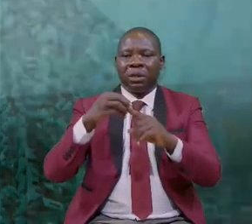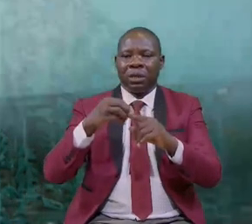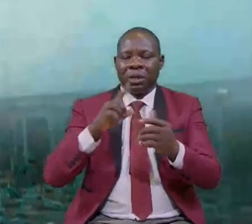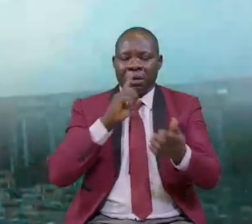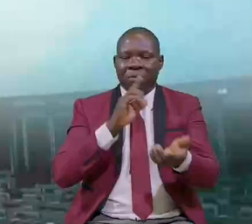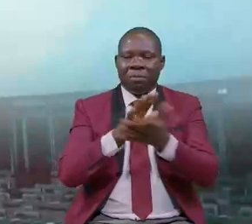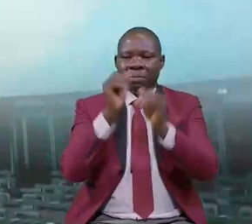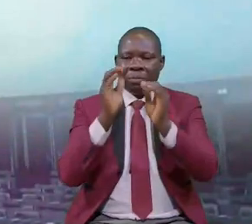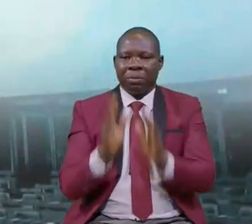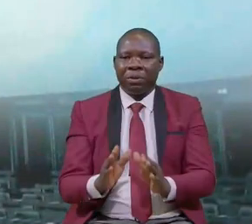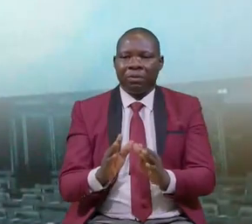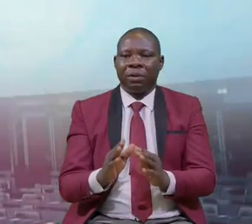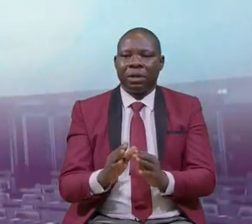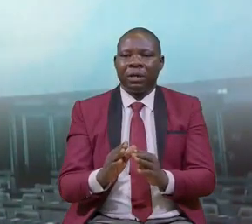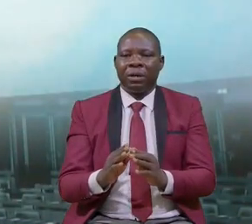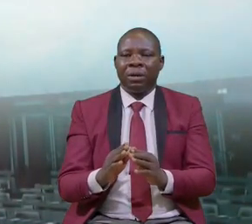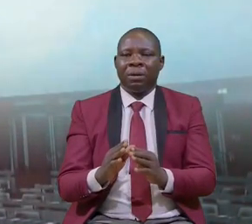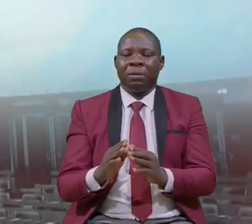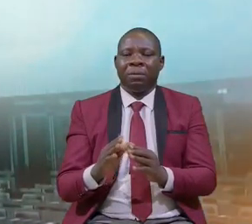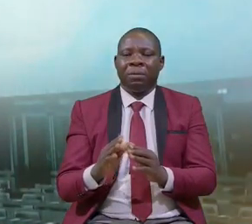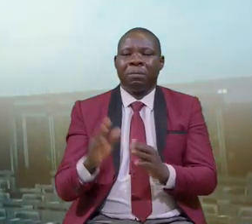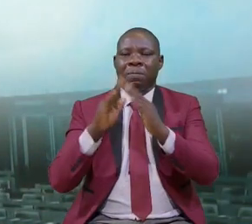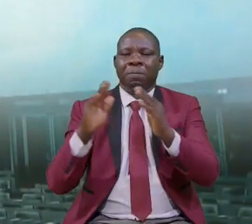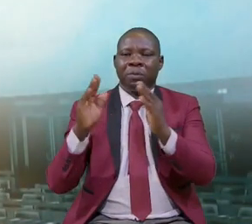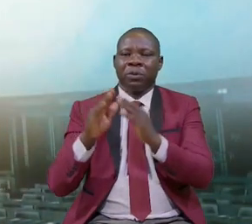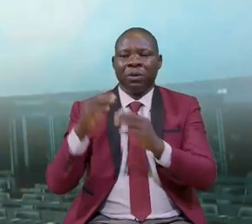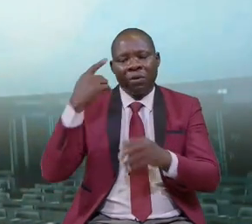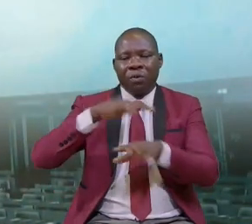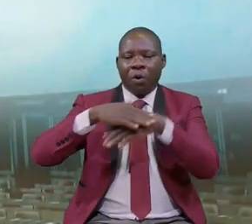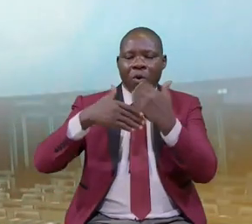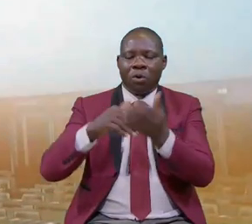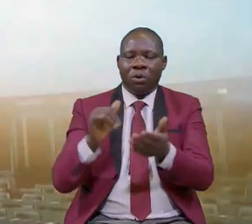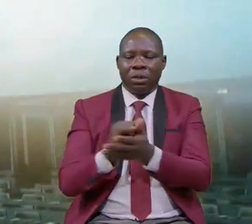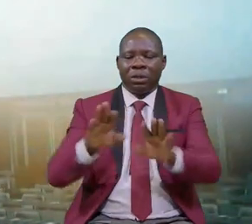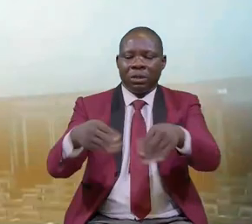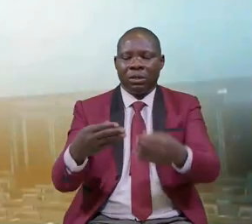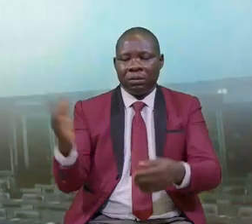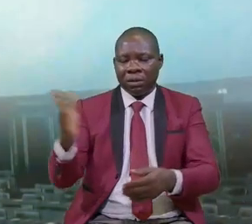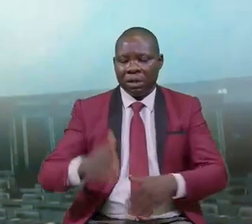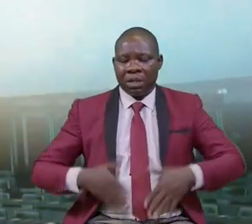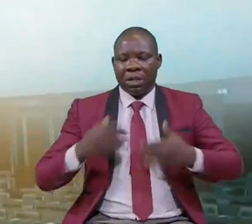Donc il y aura un banquet spécial pour tous ceux-là qui ont donné leur vie à Christ